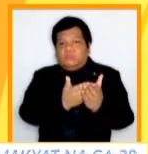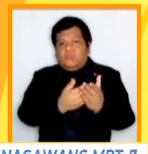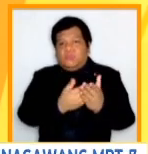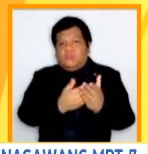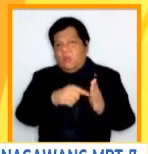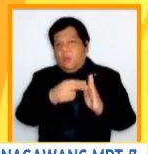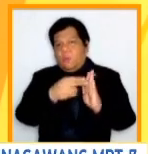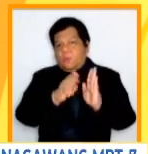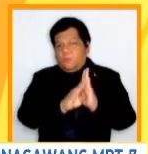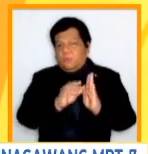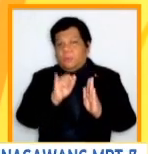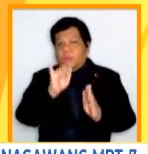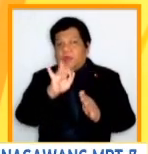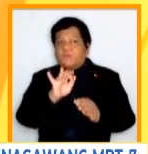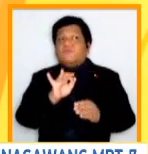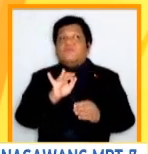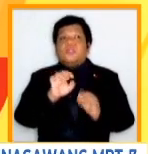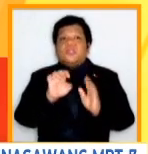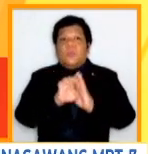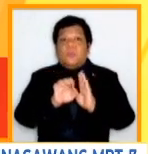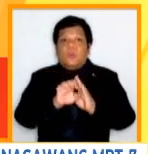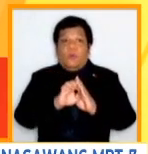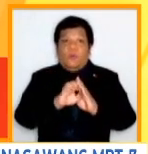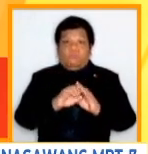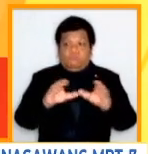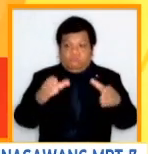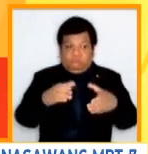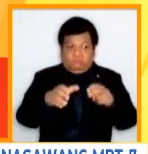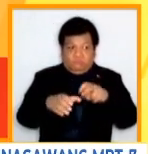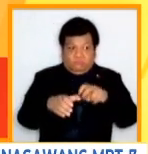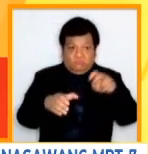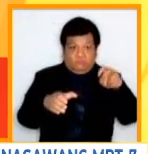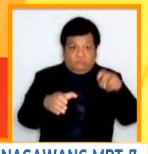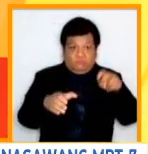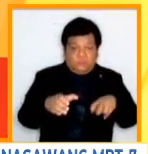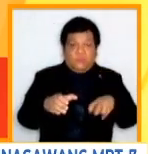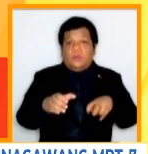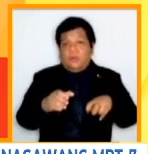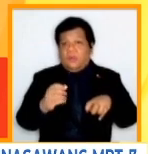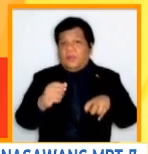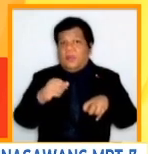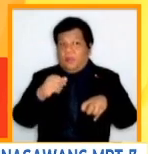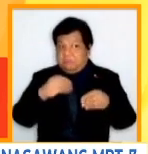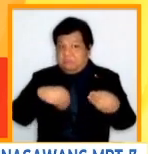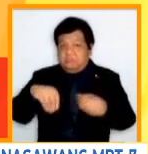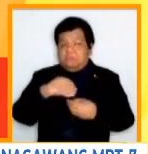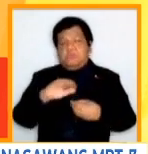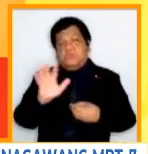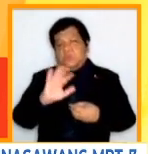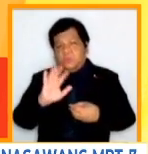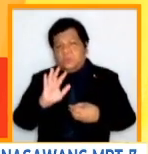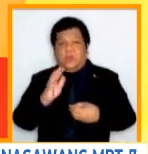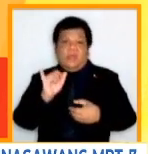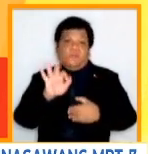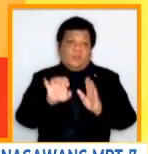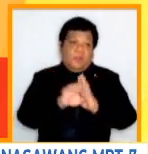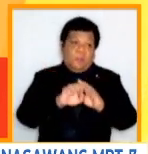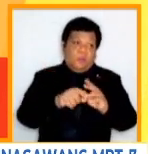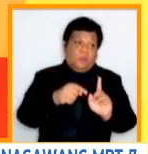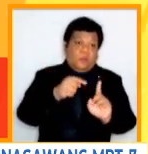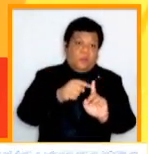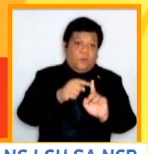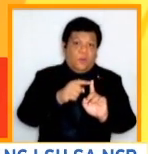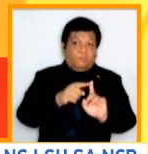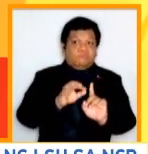isang aspirant. Dapat daw payagan lamang yung substitution na yan kung mamamatay o ma-disqualify ang orihinal na kandidato.